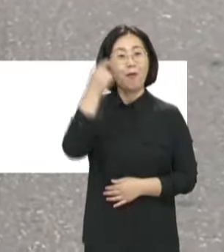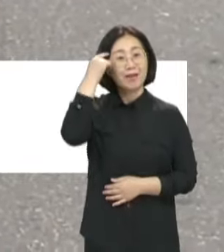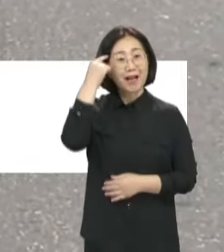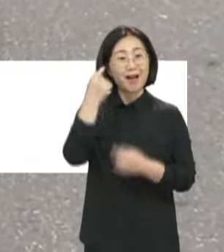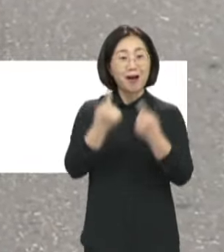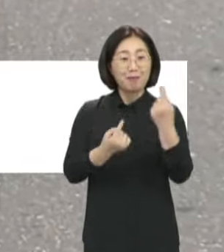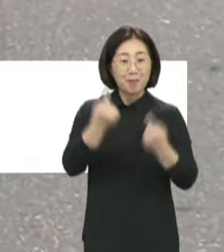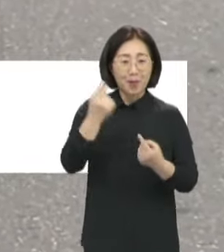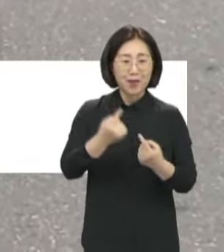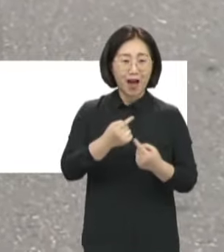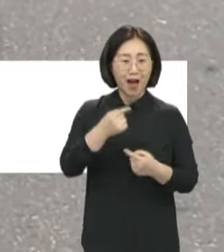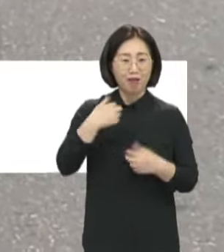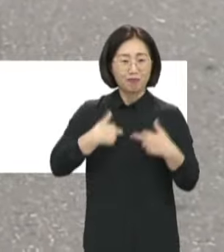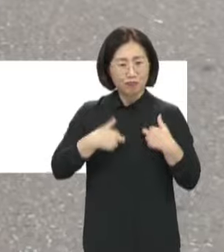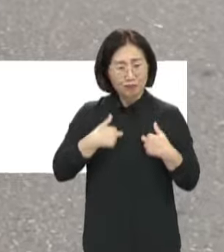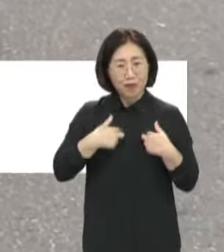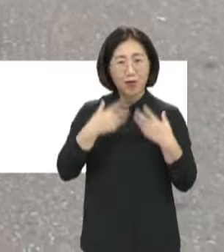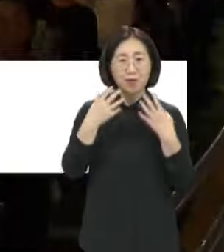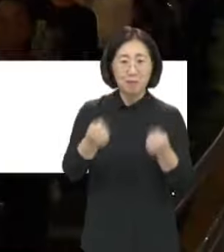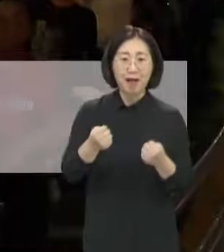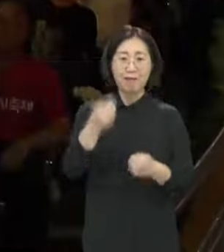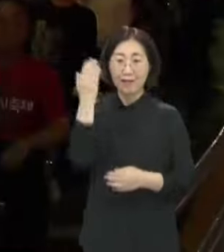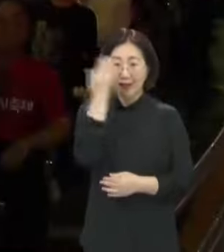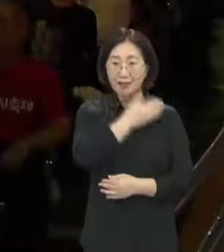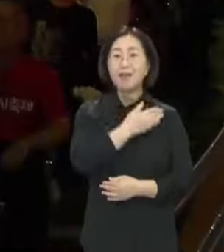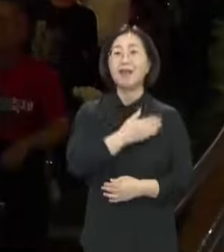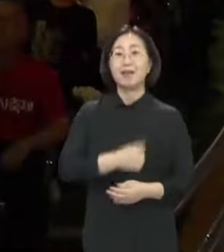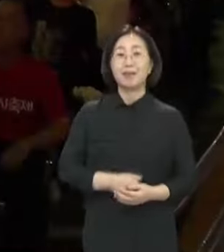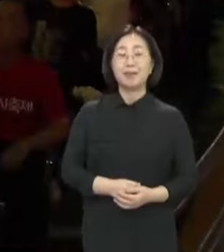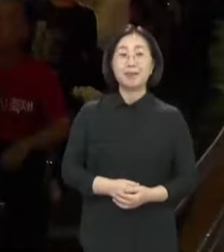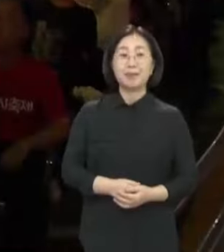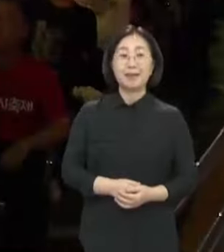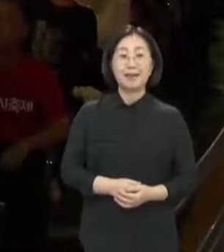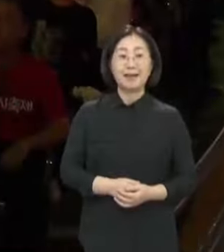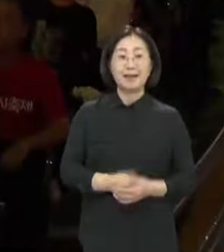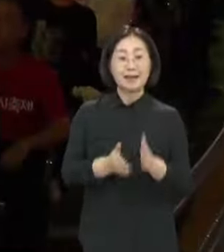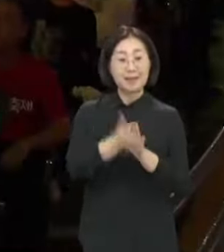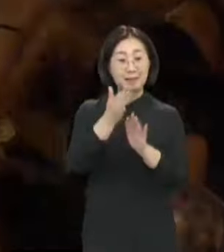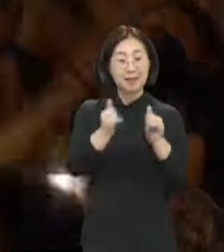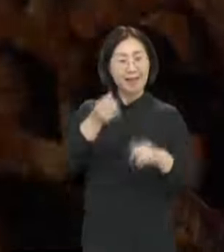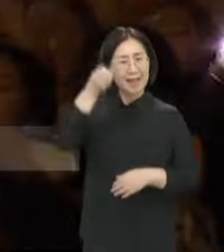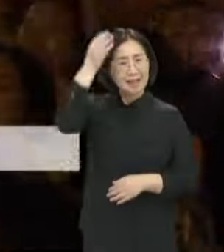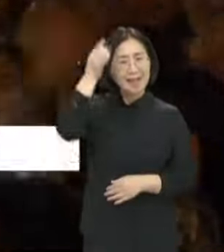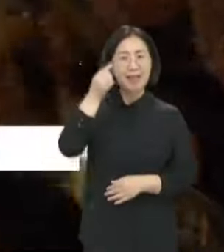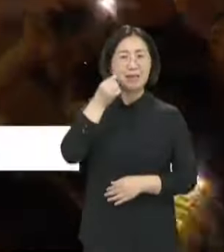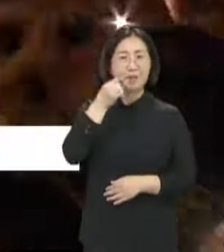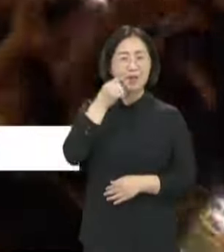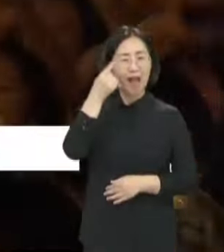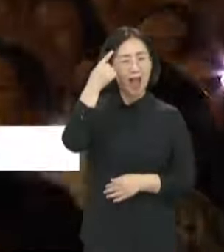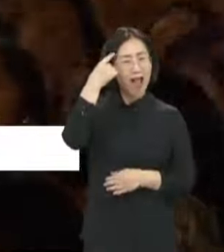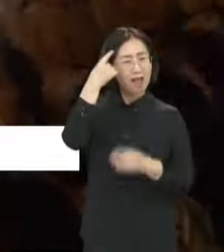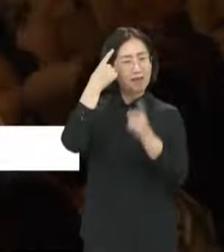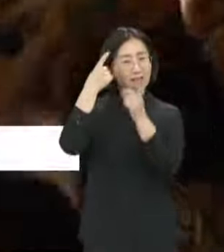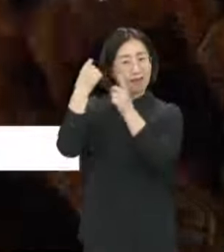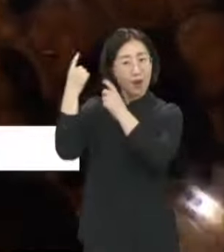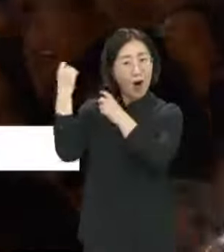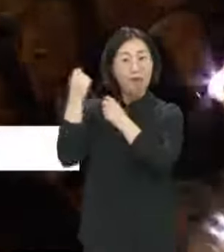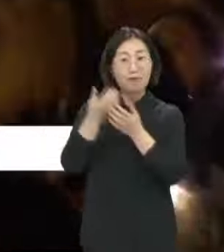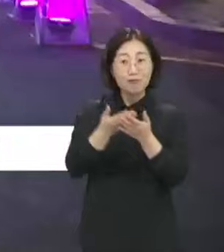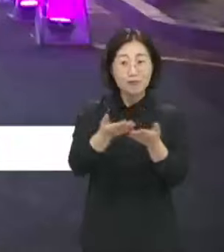깨끗해서 재밌게 즐긴 거 같아요 시민들에게 잊지 못할 한여름 밤에 추억을 선물한 대전 영시